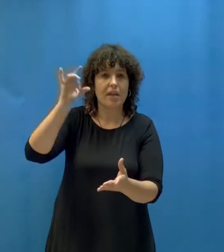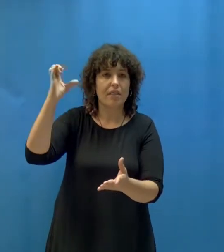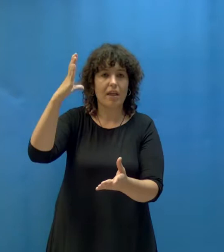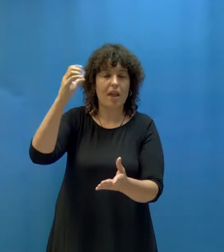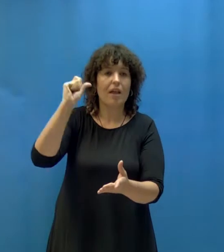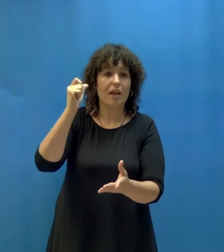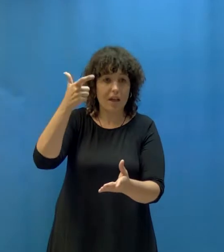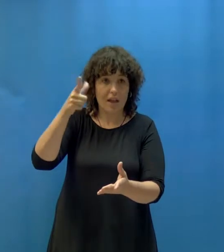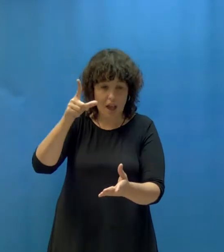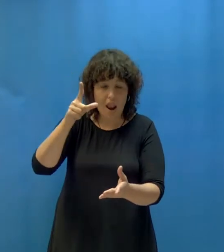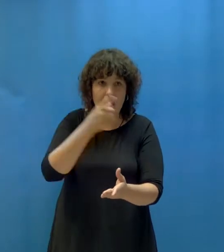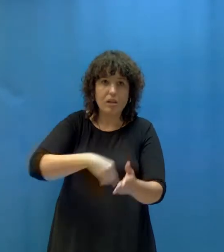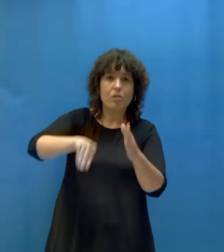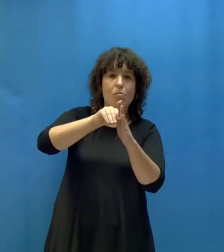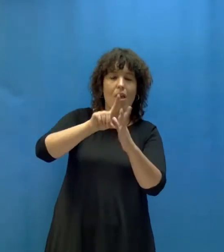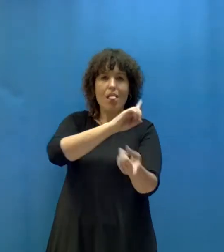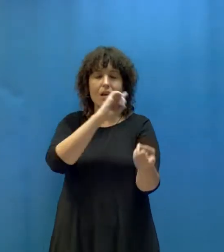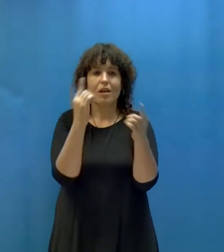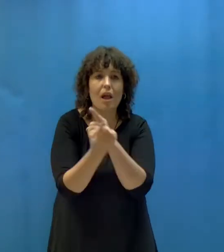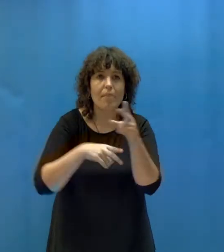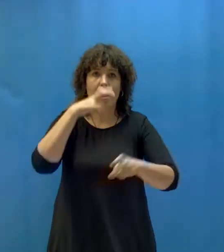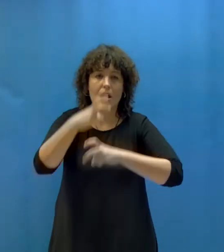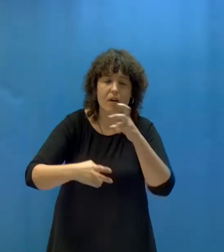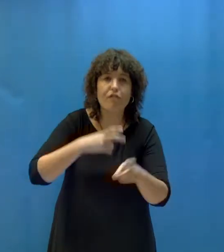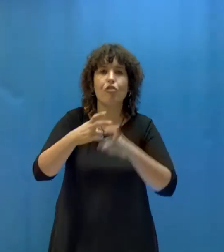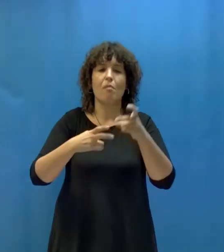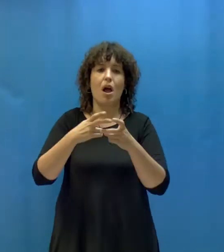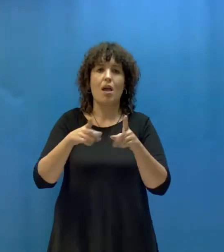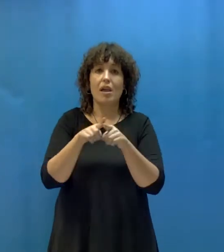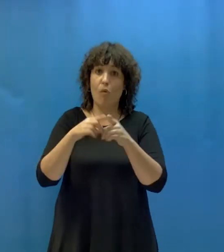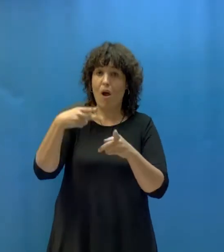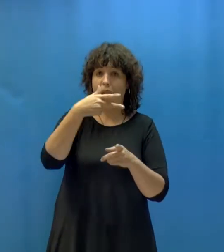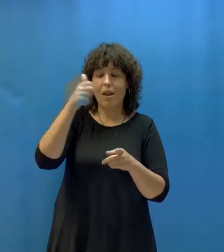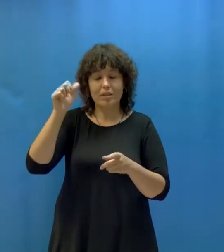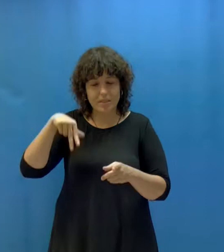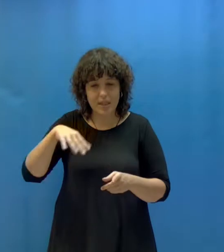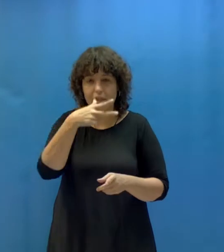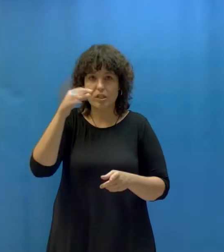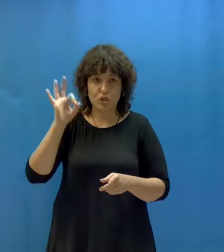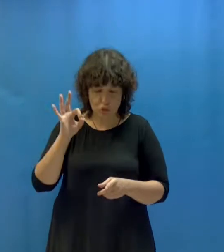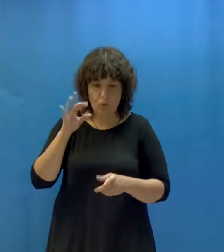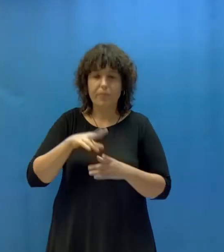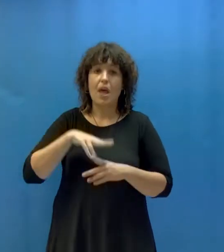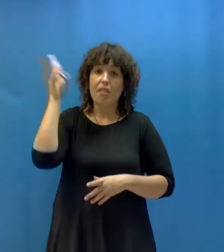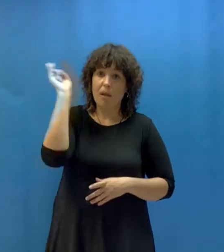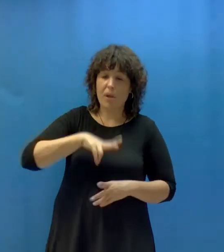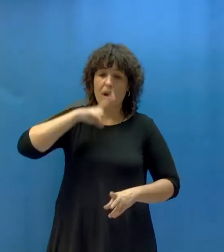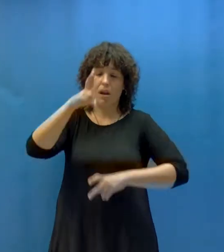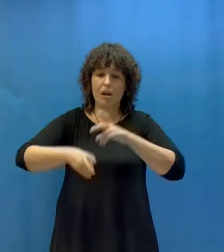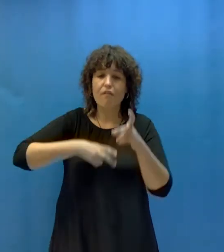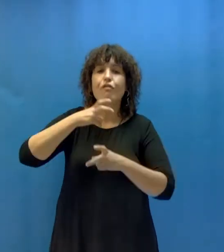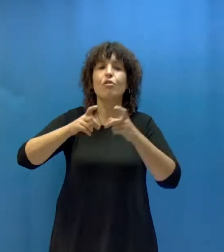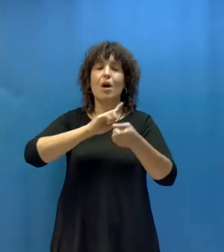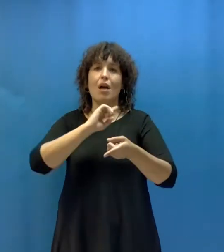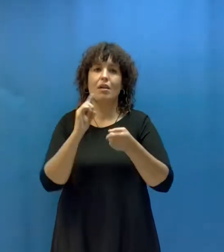artística, recuperant d'aquesta manera també el pavelló del Xenxo. I també la reforma i canvi de gespa del